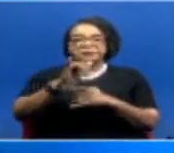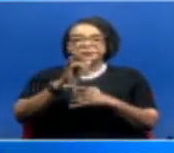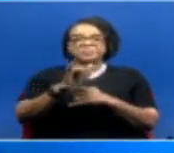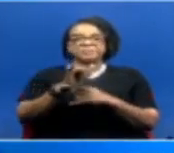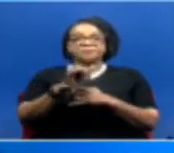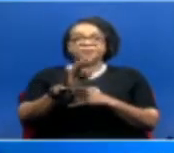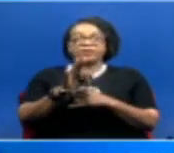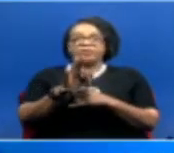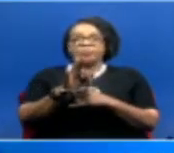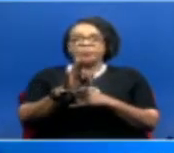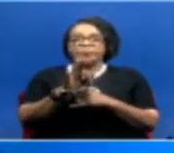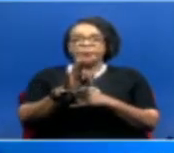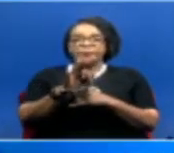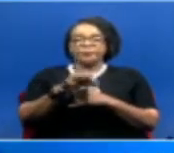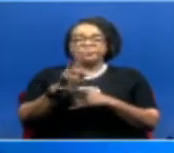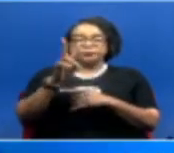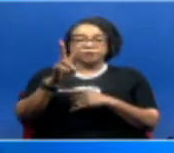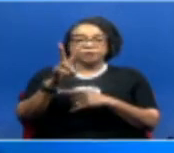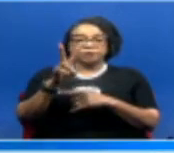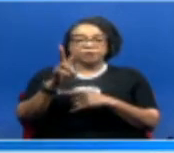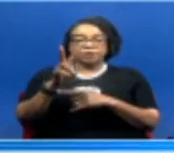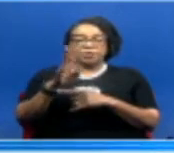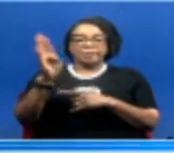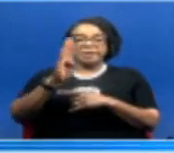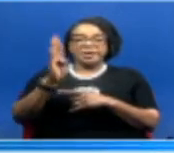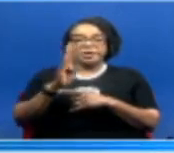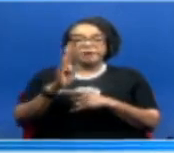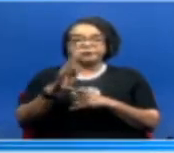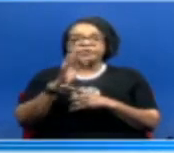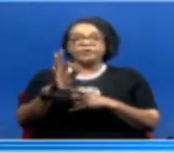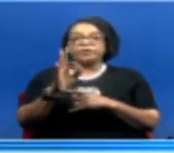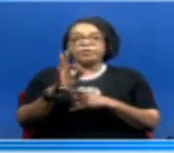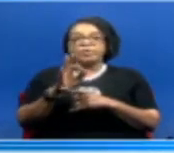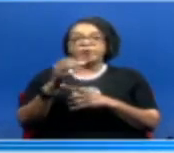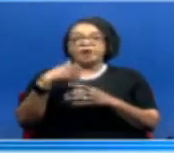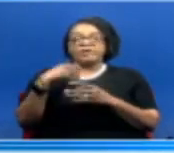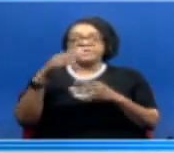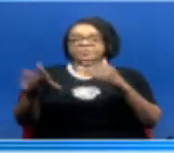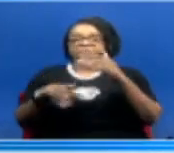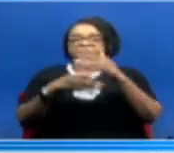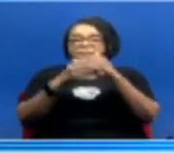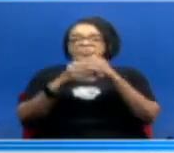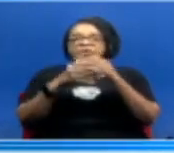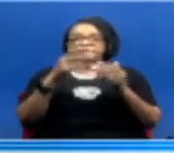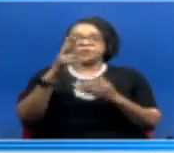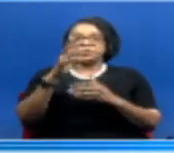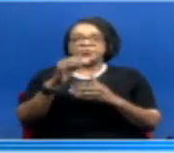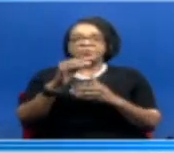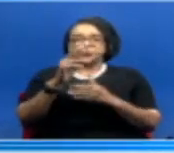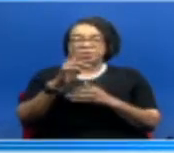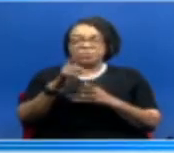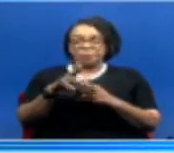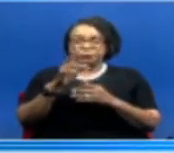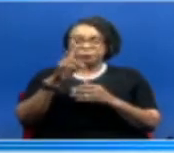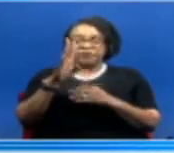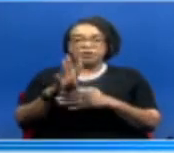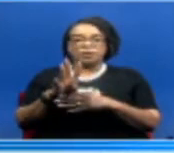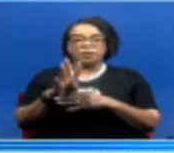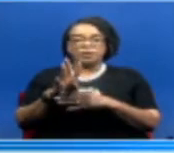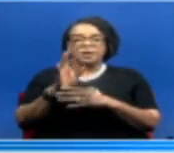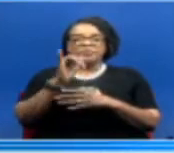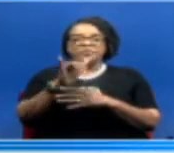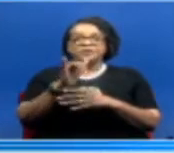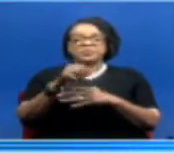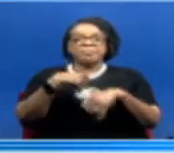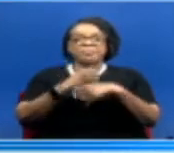takriban shilingi bilioni 200 kwenye bajeti ya nyongeza ya mwaka 2023 mwaka 2024. Hii ni kufikisha